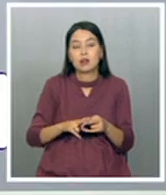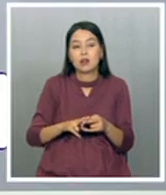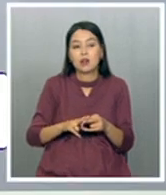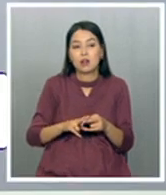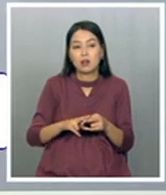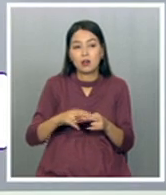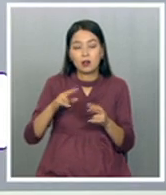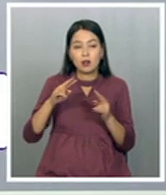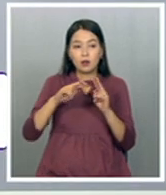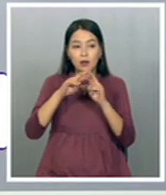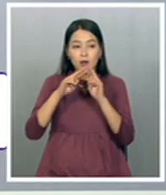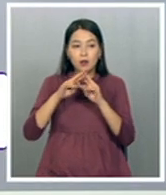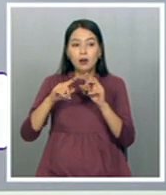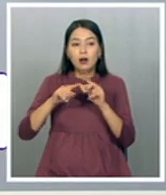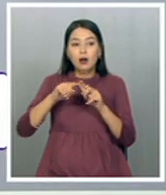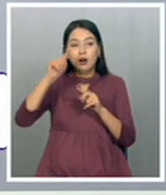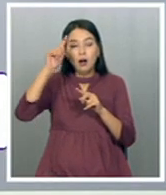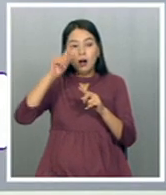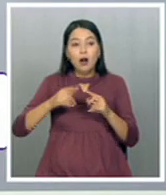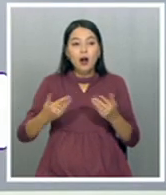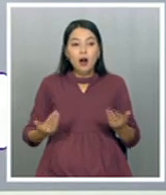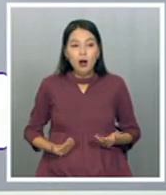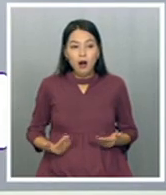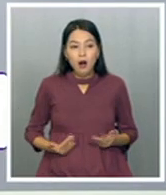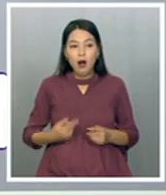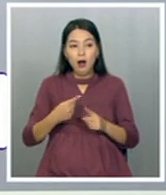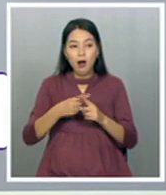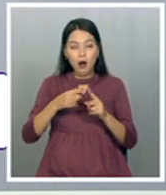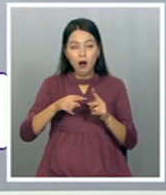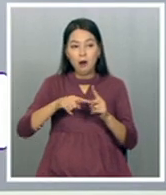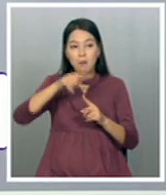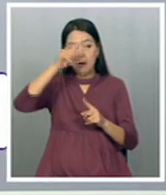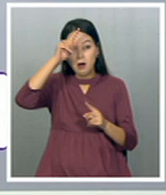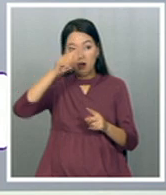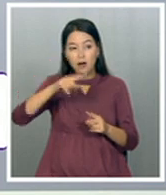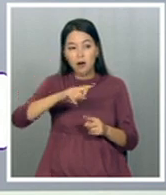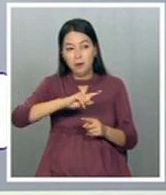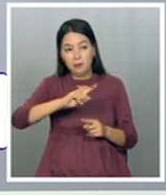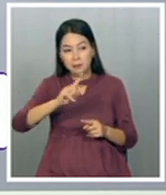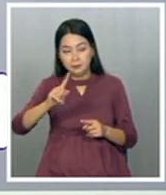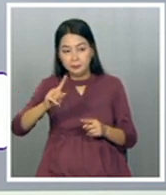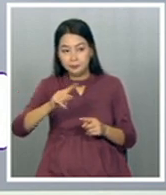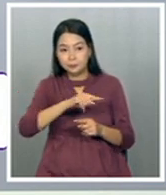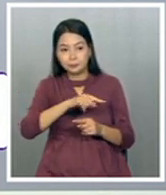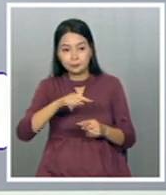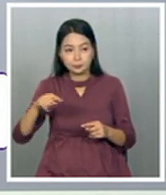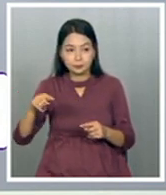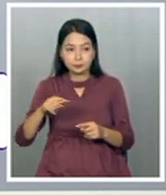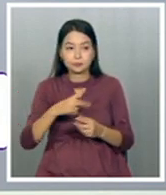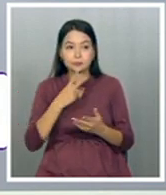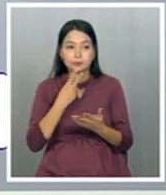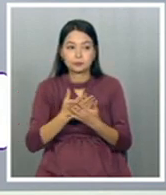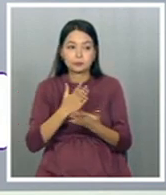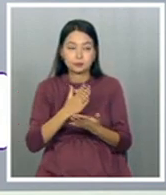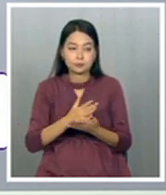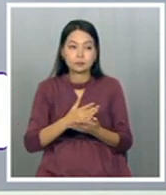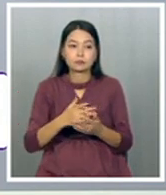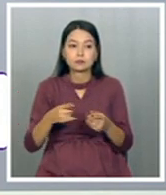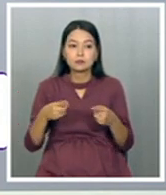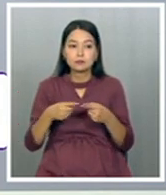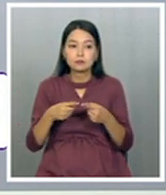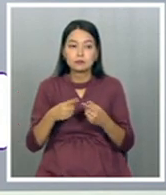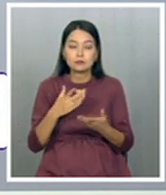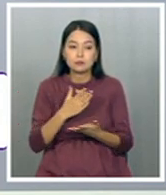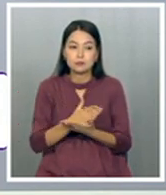енді дүние полюсінің биіктігі ол бізде дүние полюсі мен көкжиек сызығының арасындағы бұрыштық шама. Ал